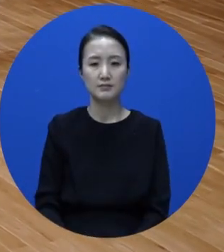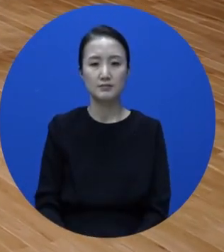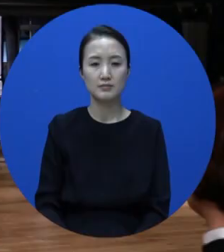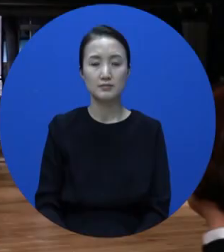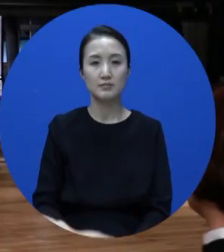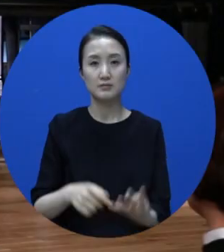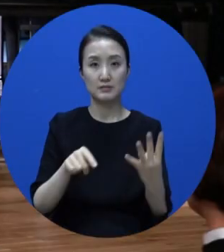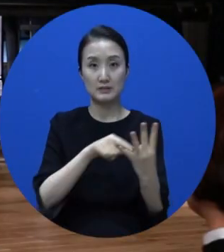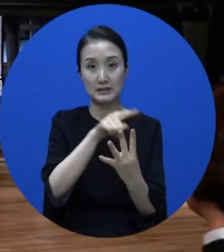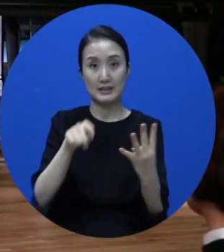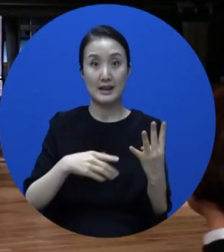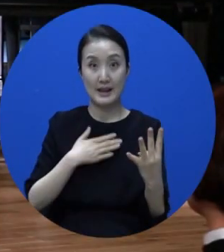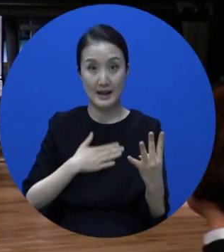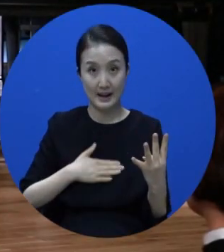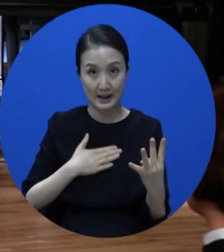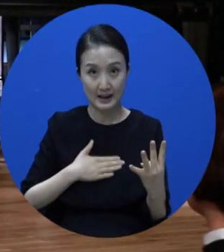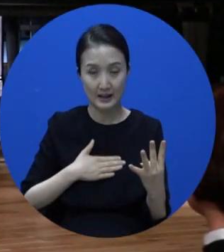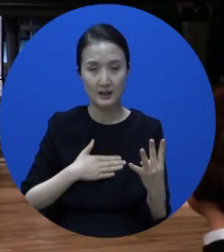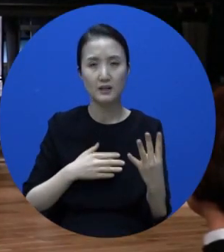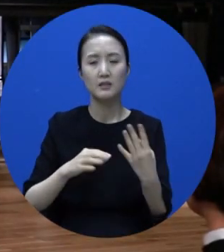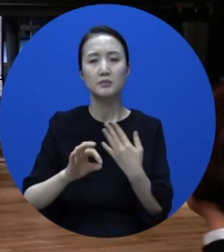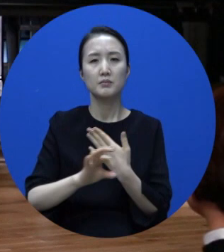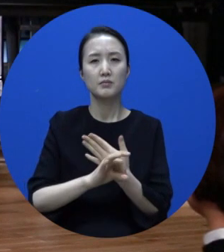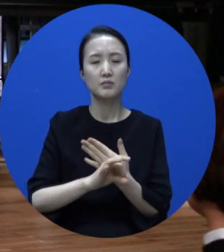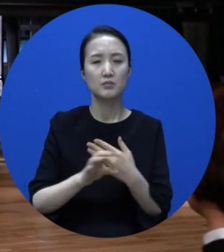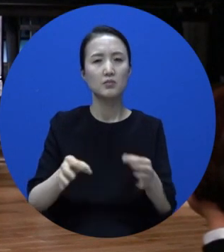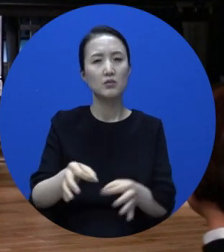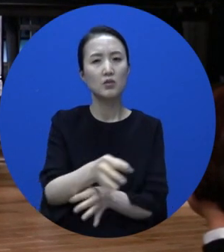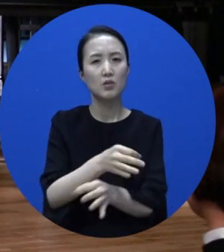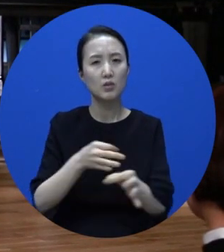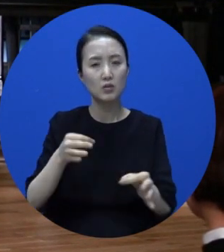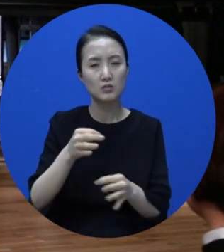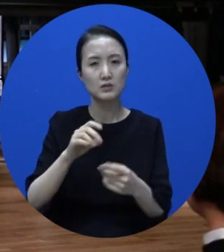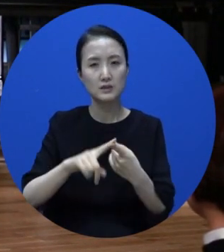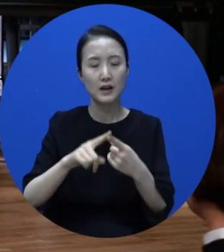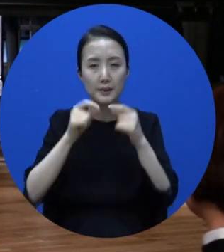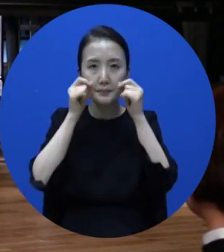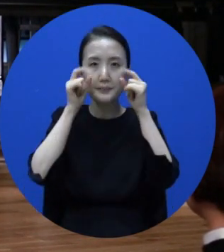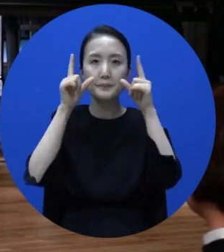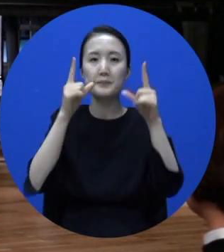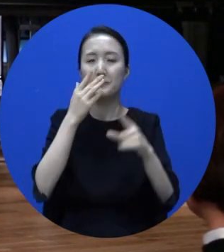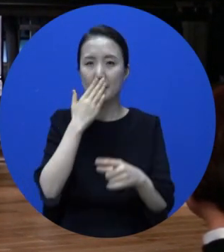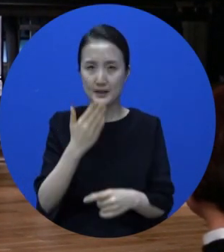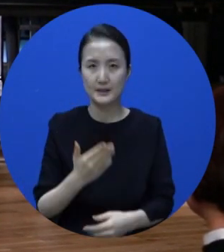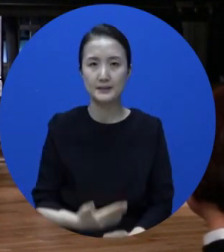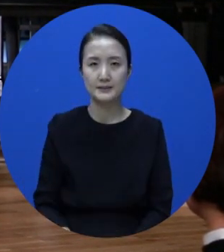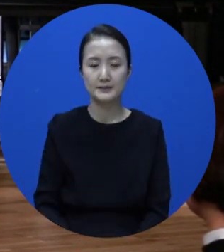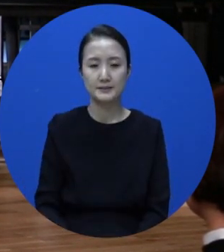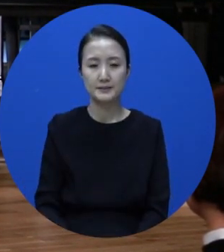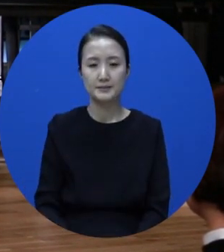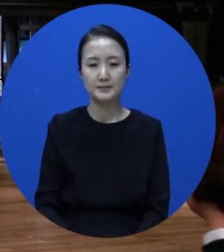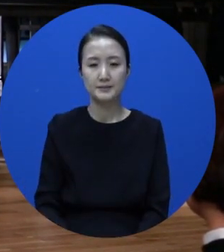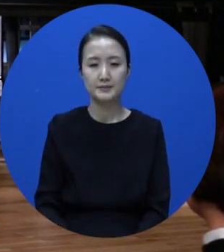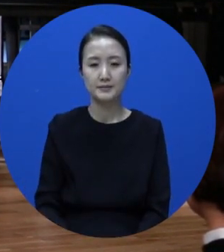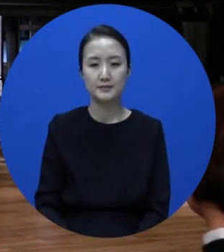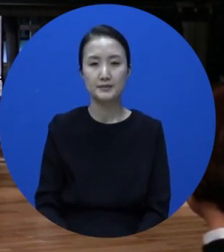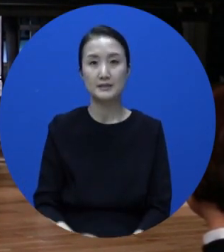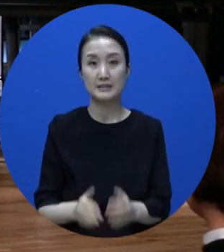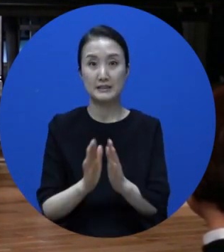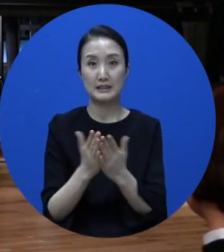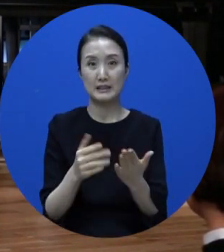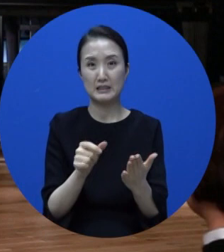그러면 그 공식을 알고 계시면 경제를 보는 눈이 확 팅 이기 때문이에요 제가 그 책에 다 가는 어느